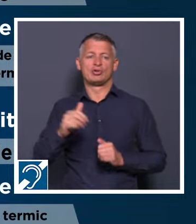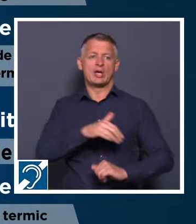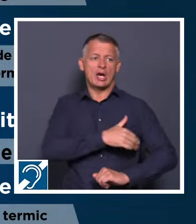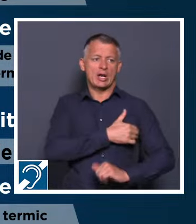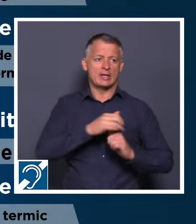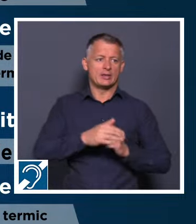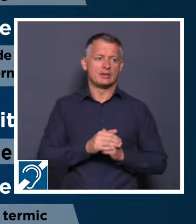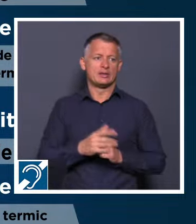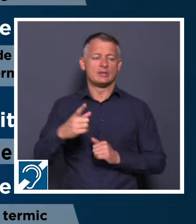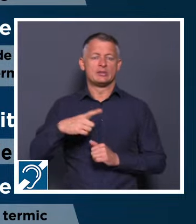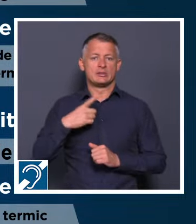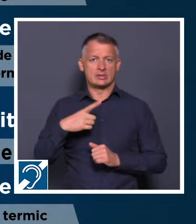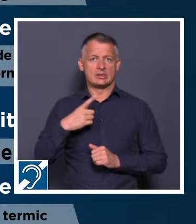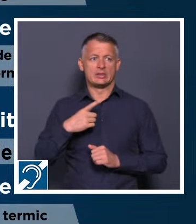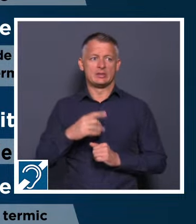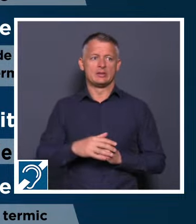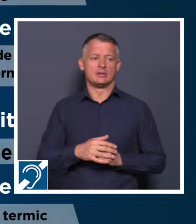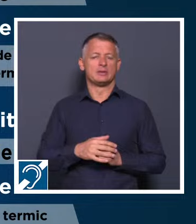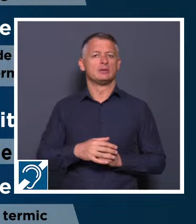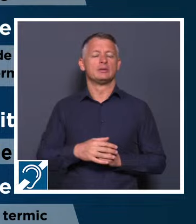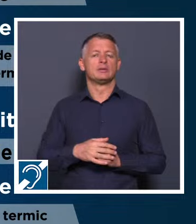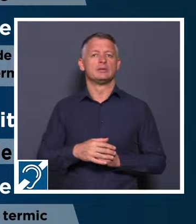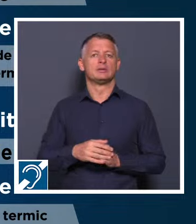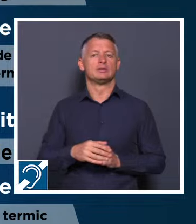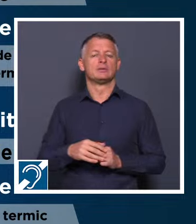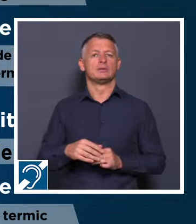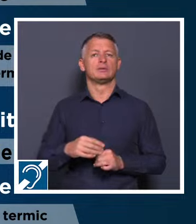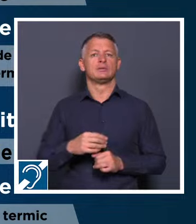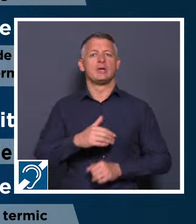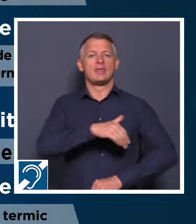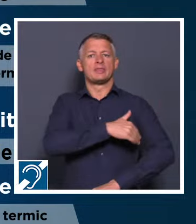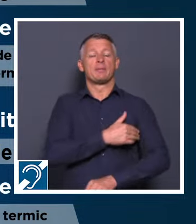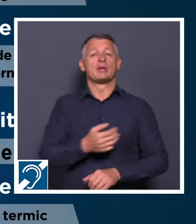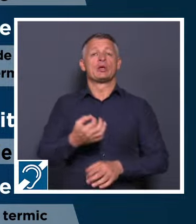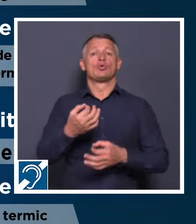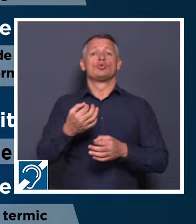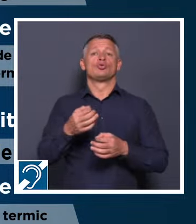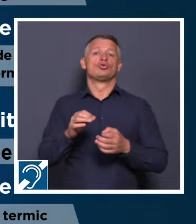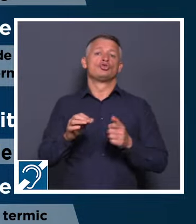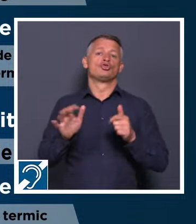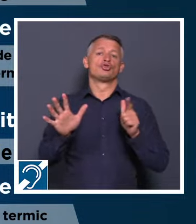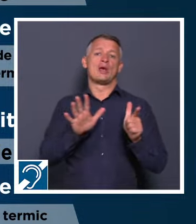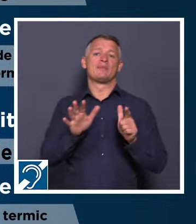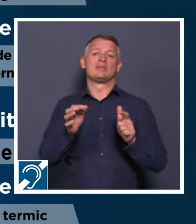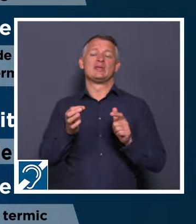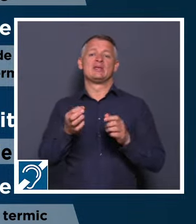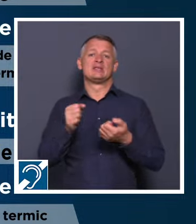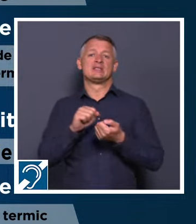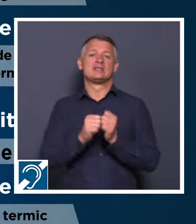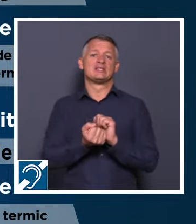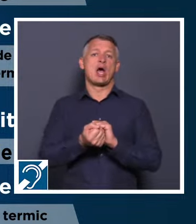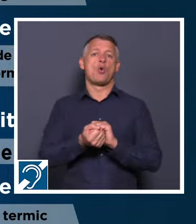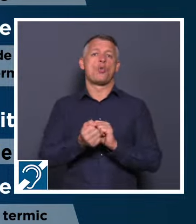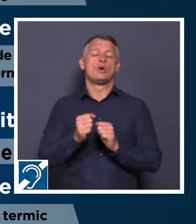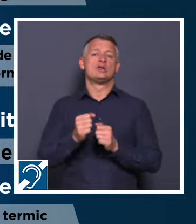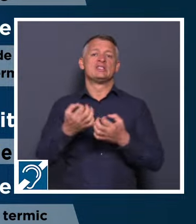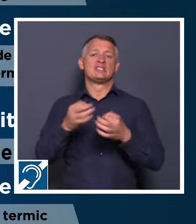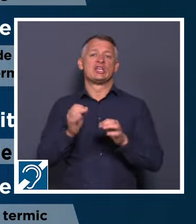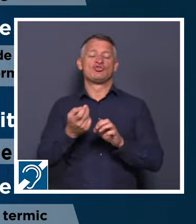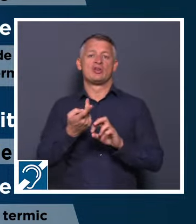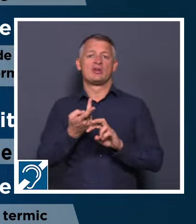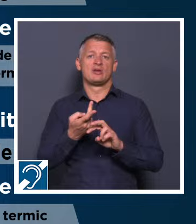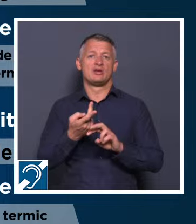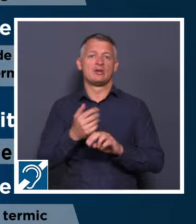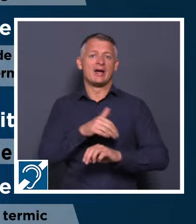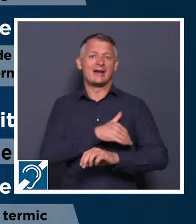grade, sunt temperaturi cu peste 7-10 grade a ceea ce ar trebui să înregistrăm